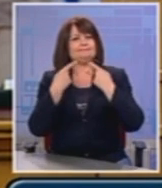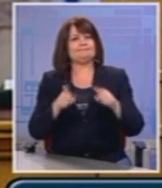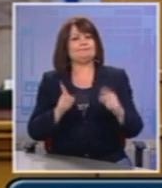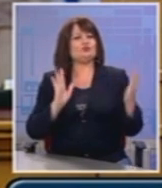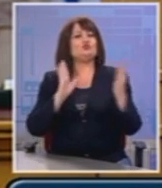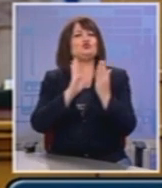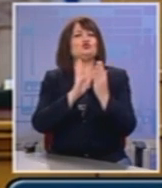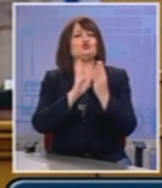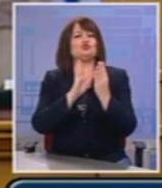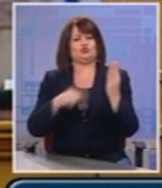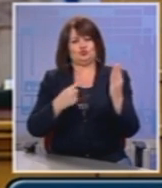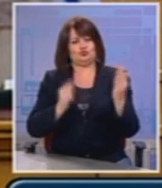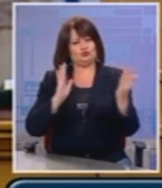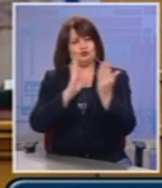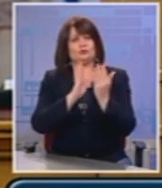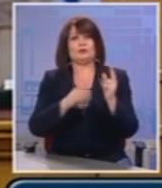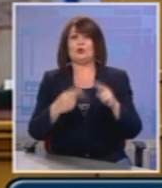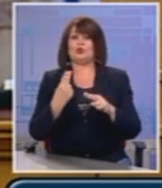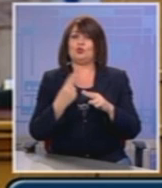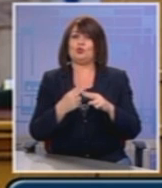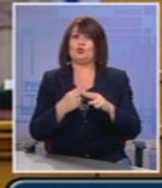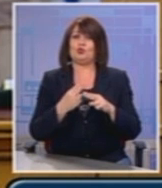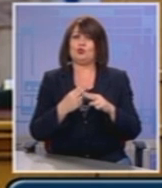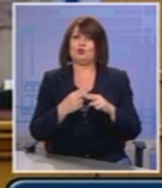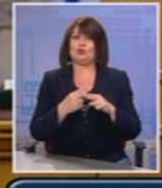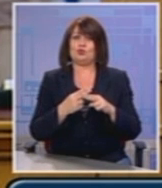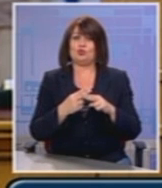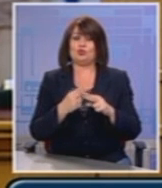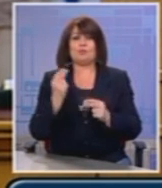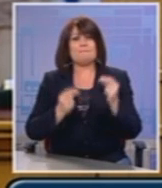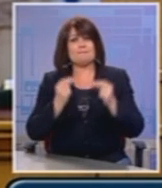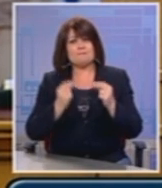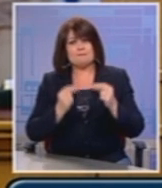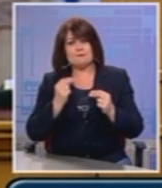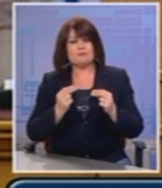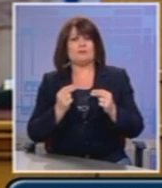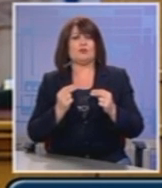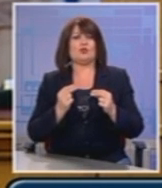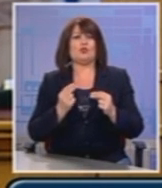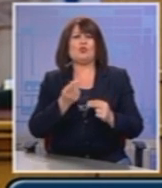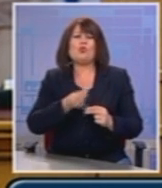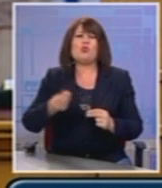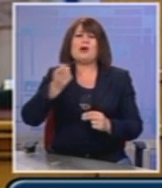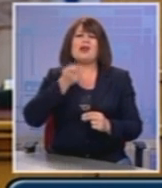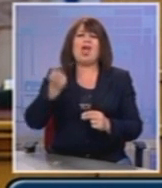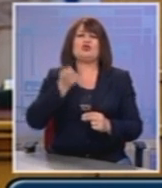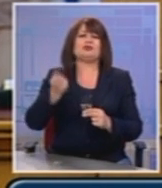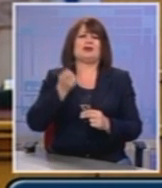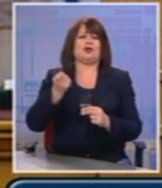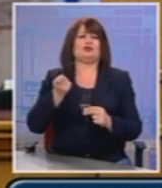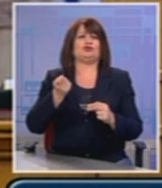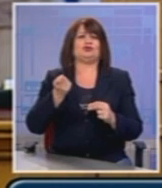μεταχείρισης στα πλαίσια της τόσο κρίσιμης προβληματικής της υπερχρέωσης σε